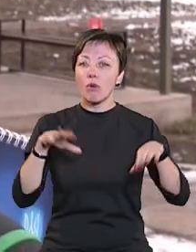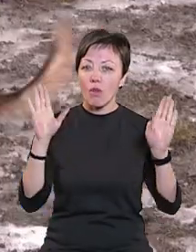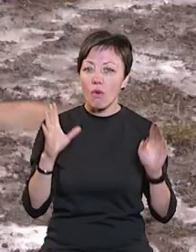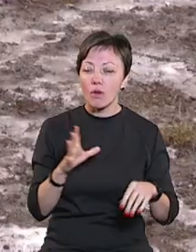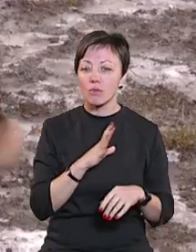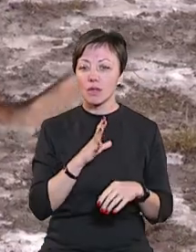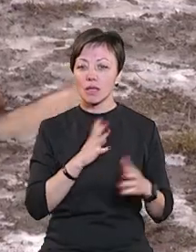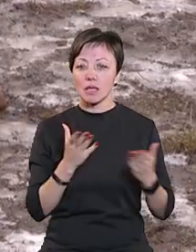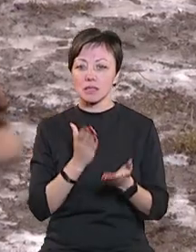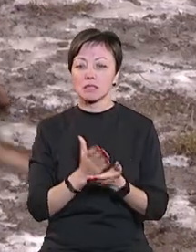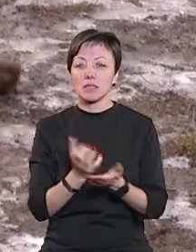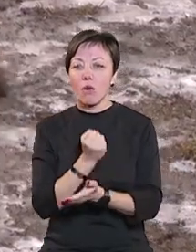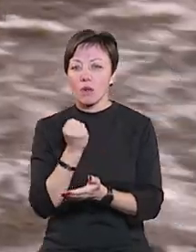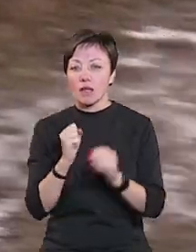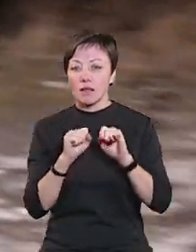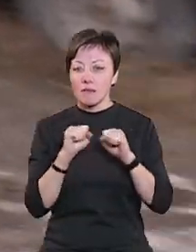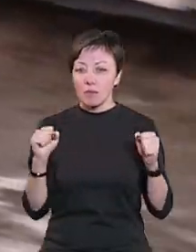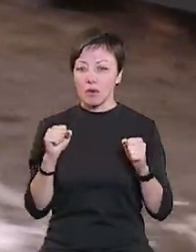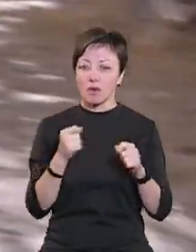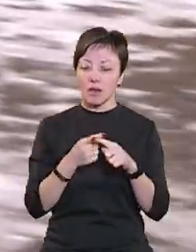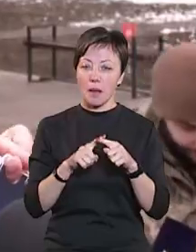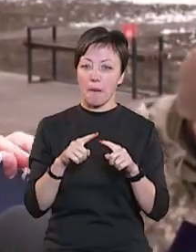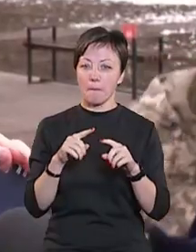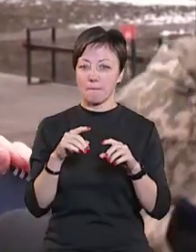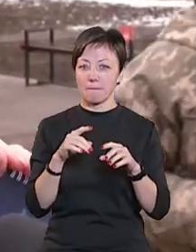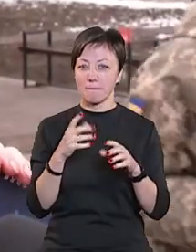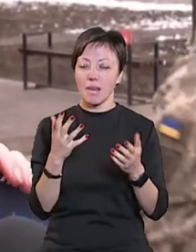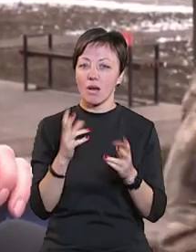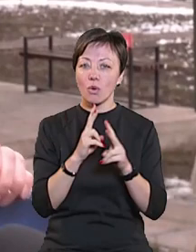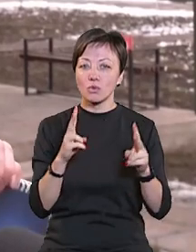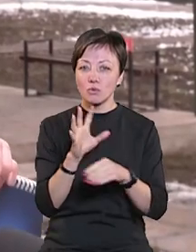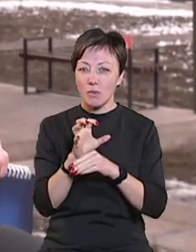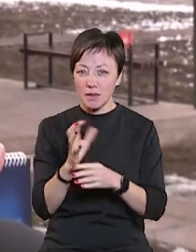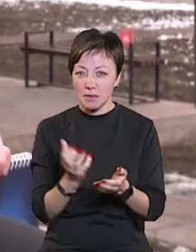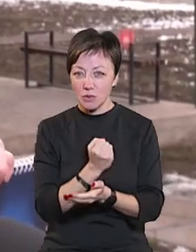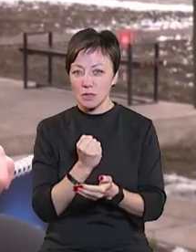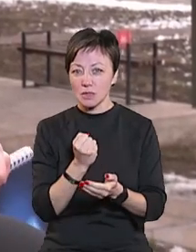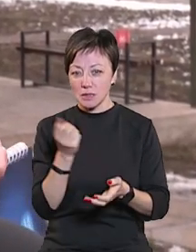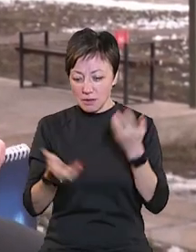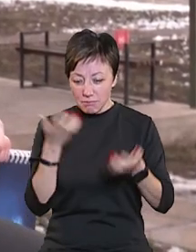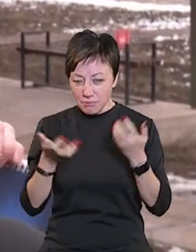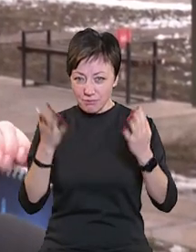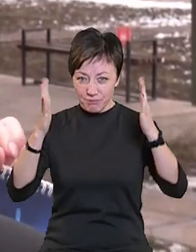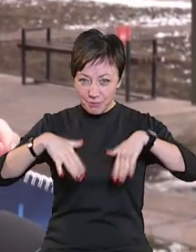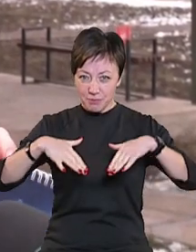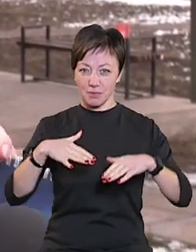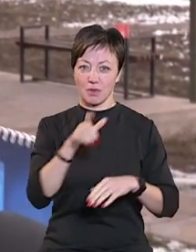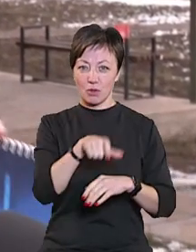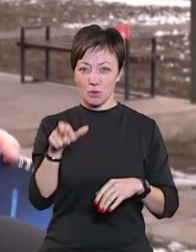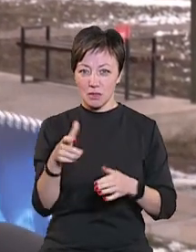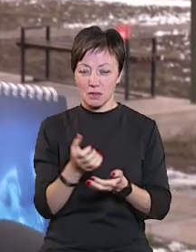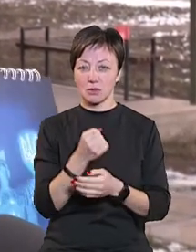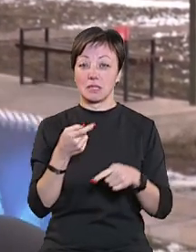які знаходили вибухівку, мінорозшукові собаки. Собаки, які знаходили, допомагали з-під завалів знаходити людей.